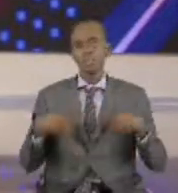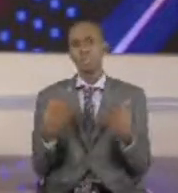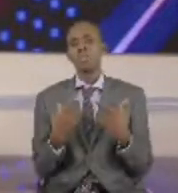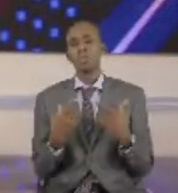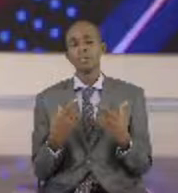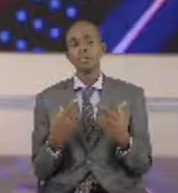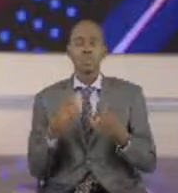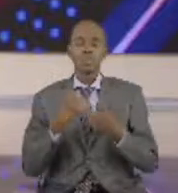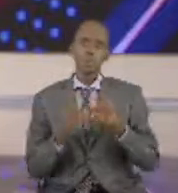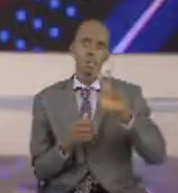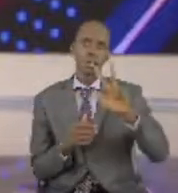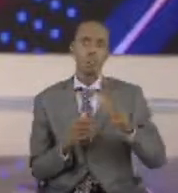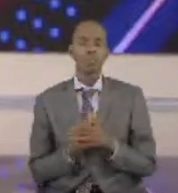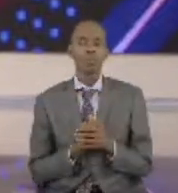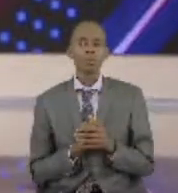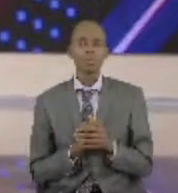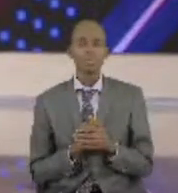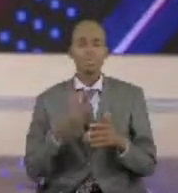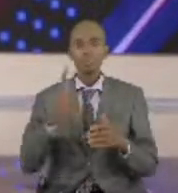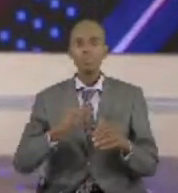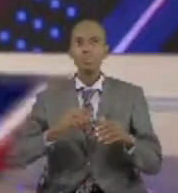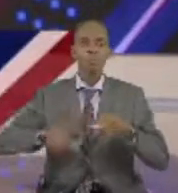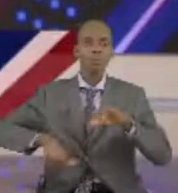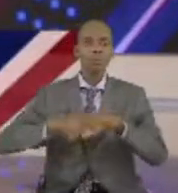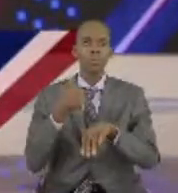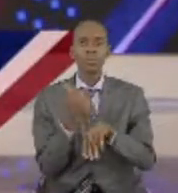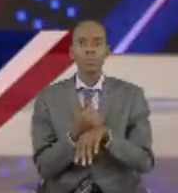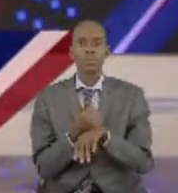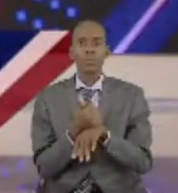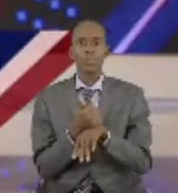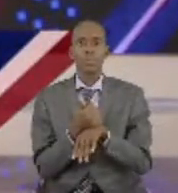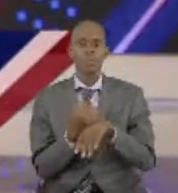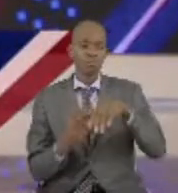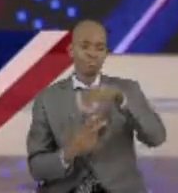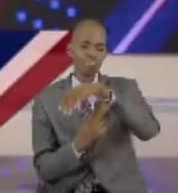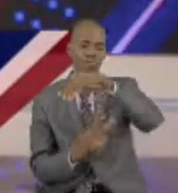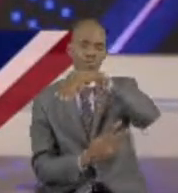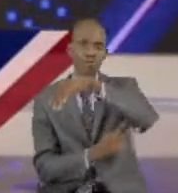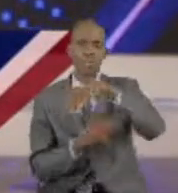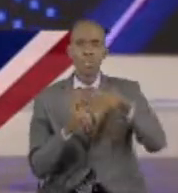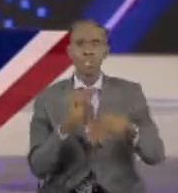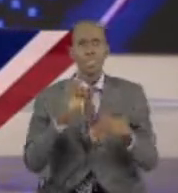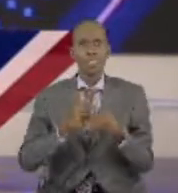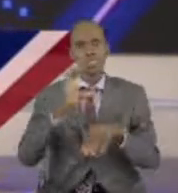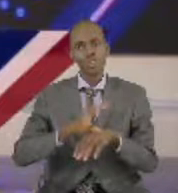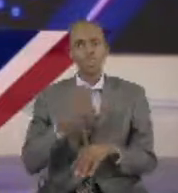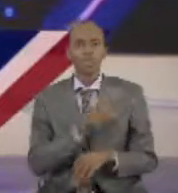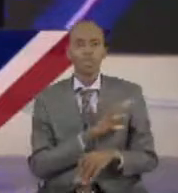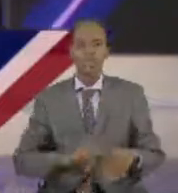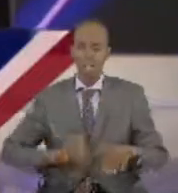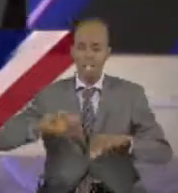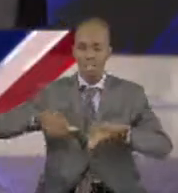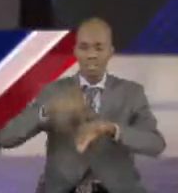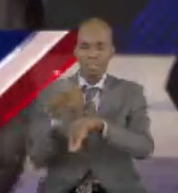connexion? Pourquoi cette consultation? Troisième élément, nous voyons les piliers établis dans l'église de Christ.